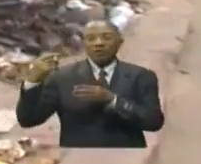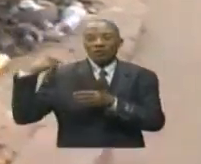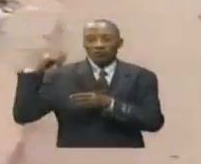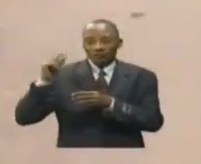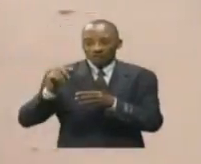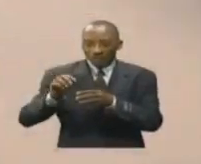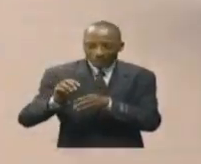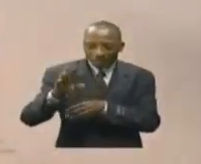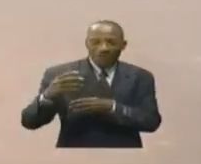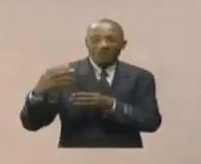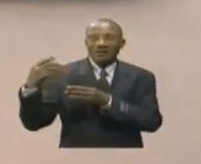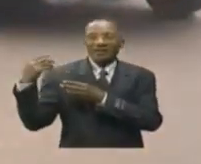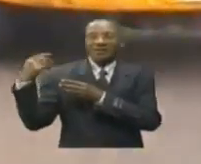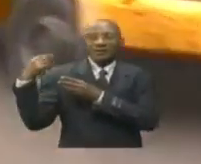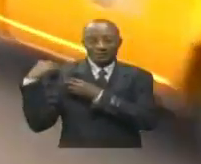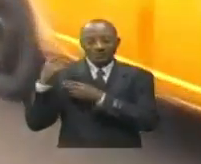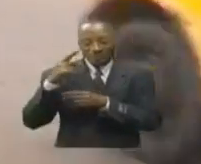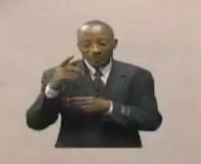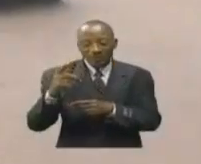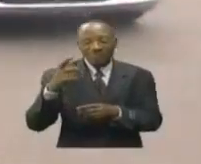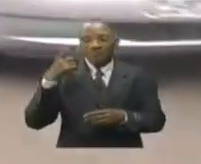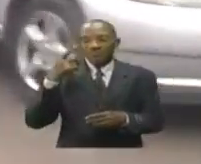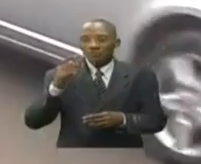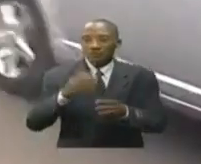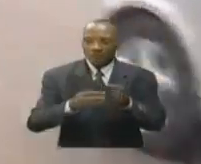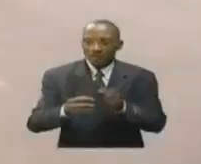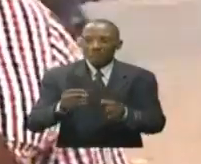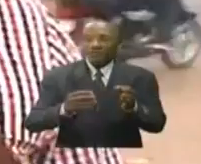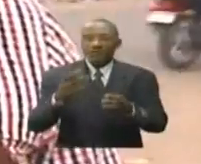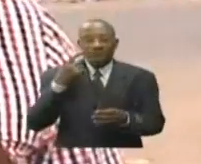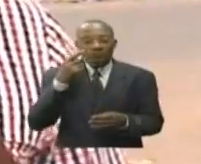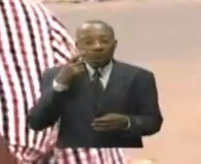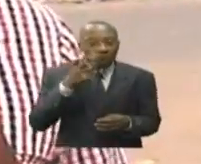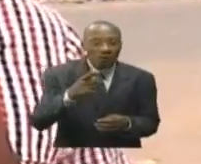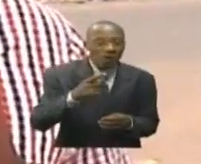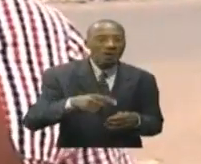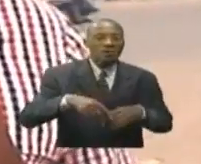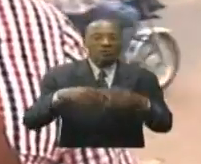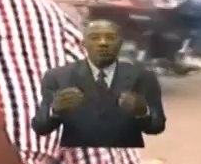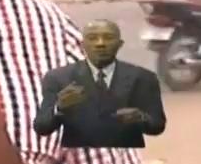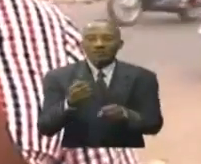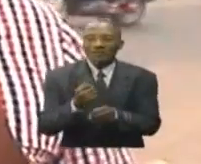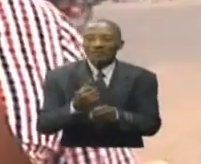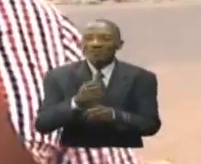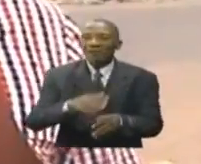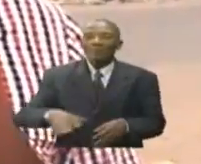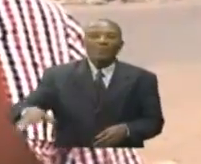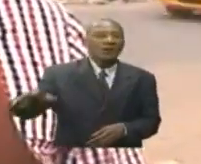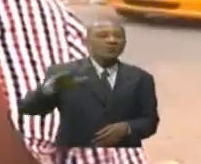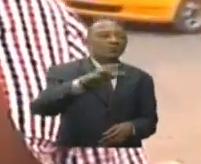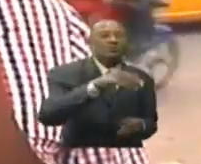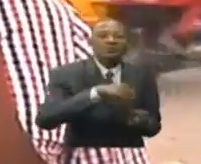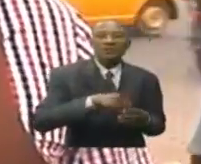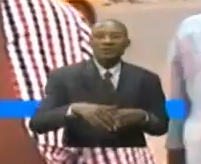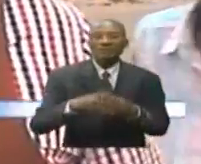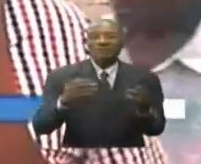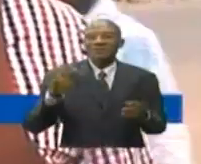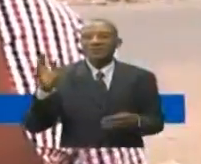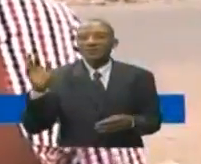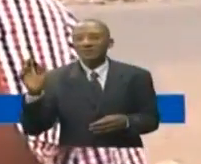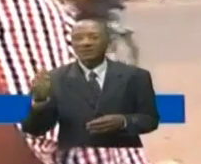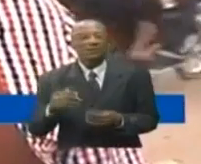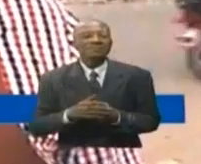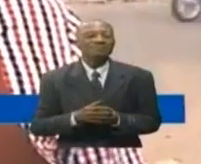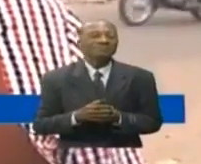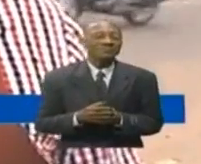compétente qu'elle essaie d'intervenir à temps. Il ne faut pas que ça devienne des « Oh, Fachi a tala makamboy ». Non, c'est maintenant qu'il faut régler ça. Fachi ne va pas être